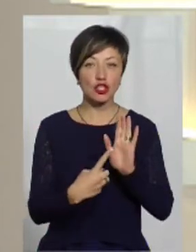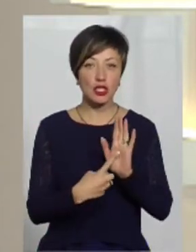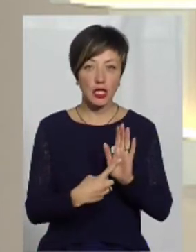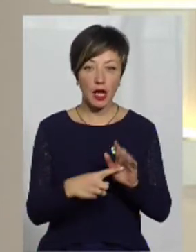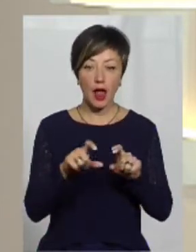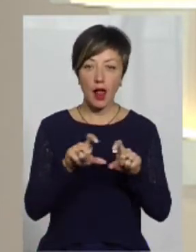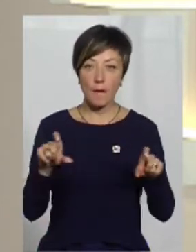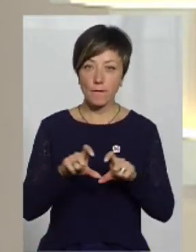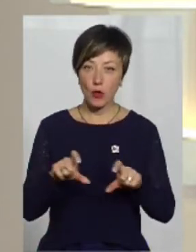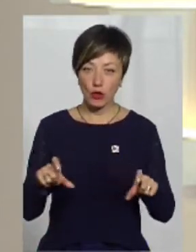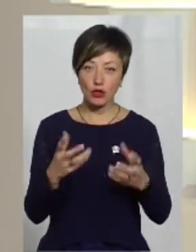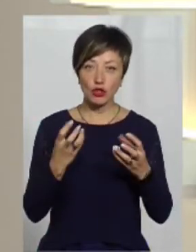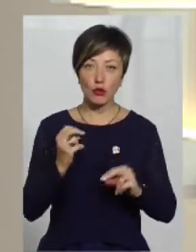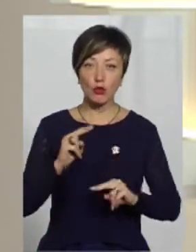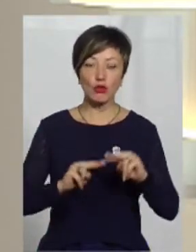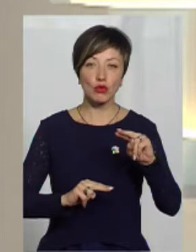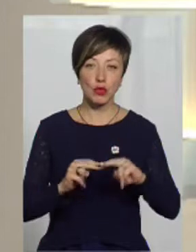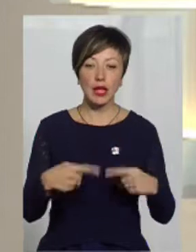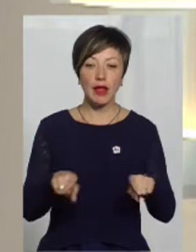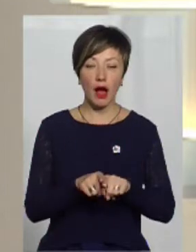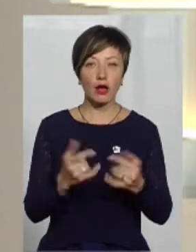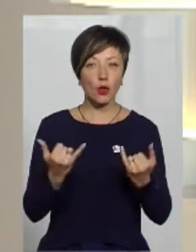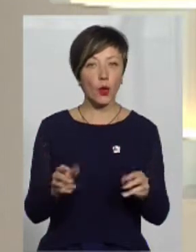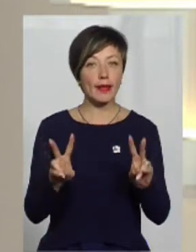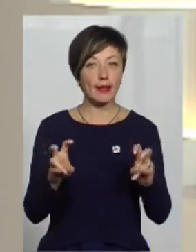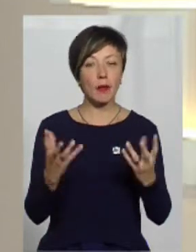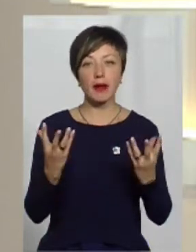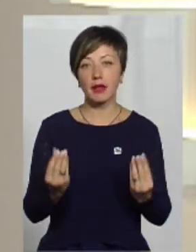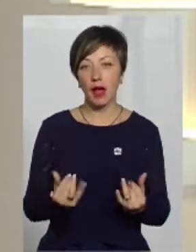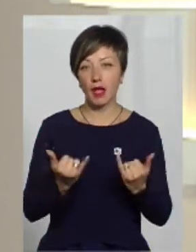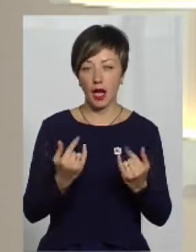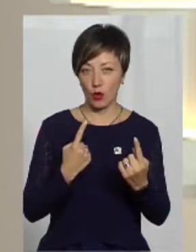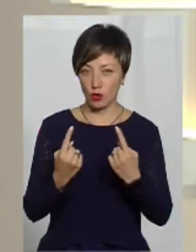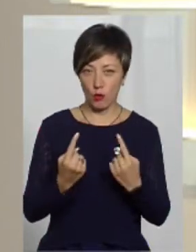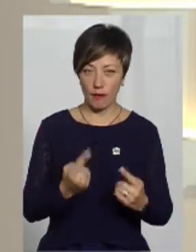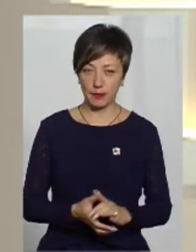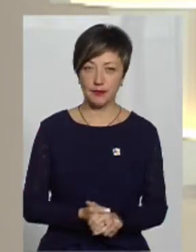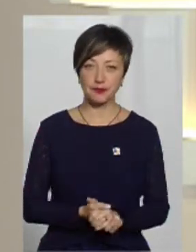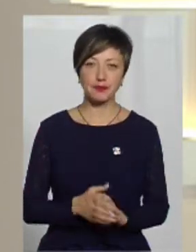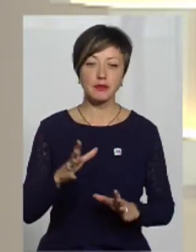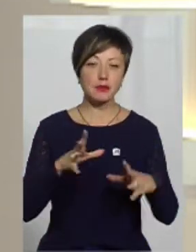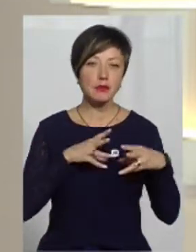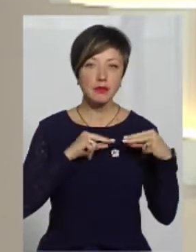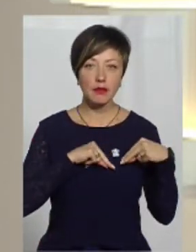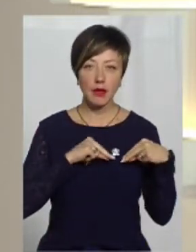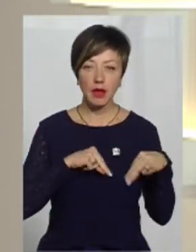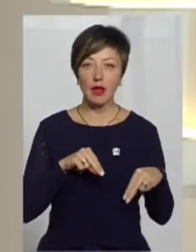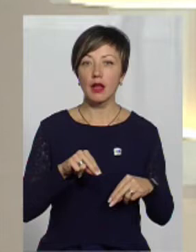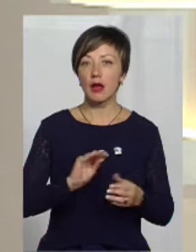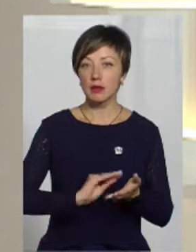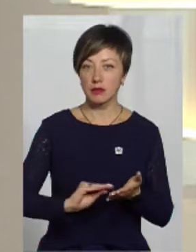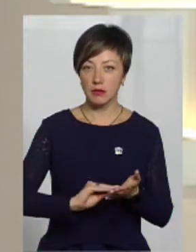26 амбулаторіях, які ще будуються? Така сьогоднішня тема дня для розмови. Наша колега Тетяна